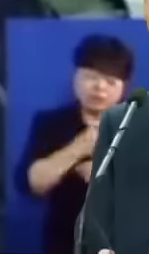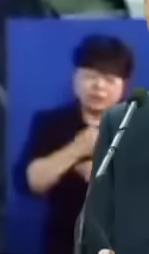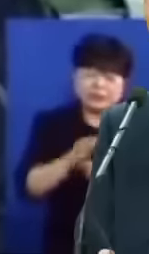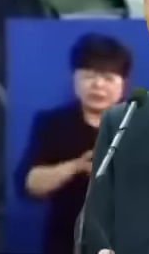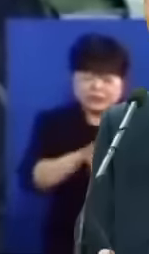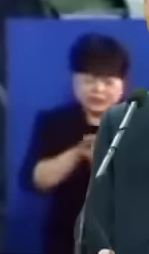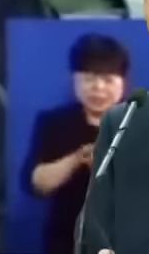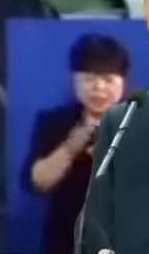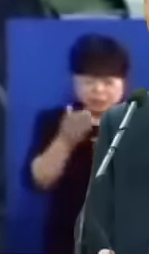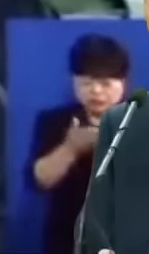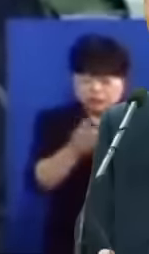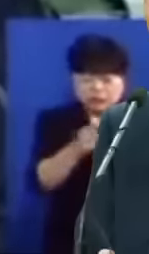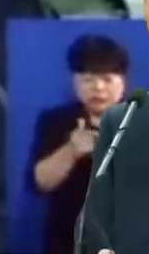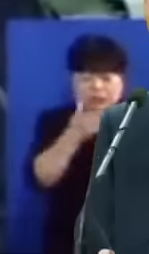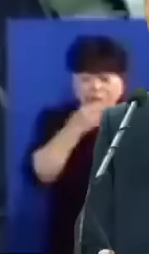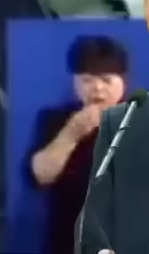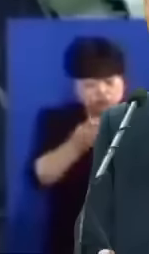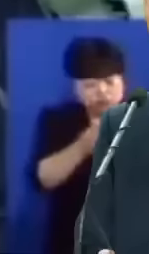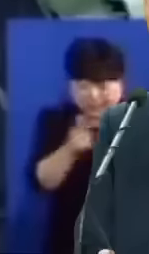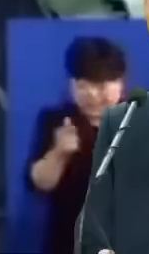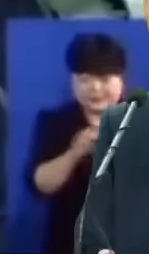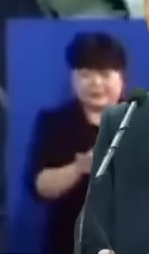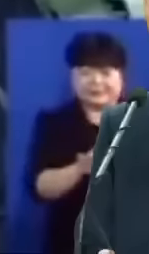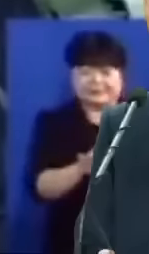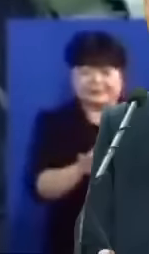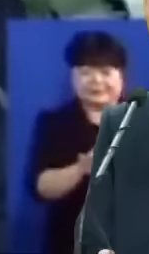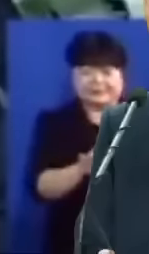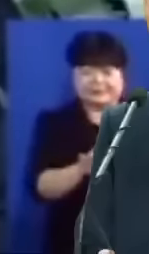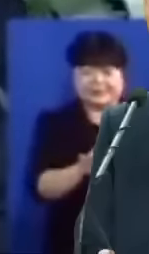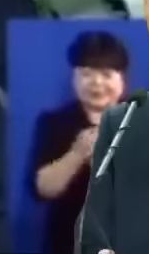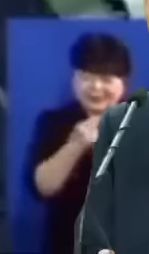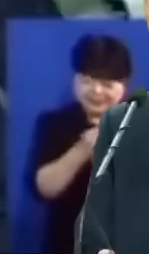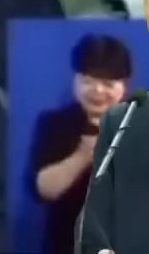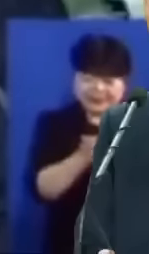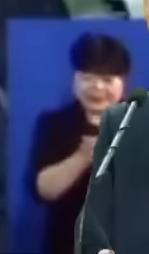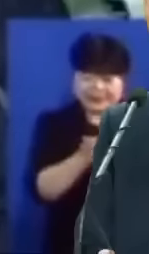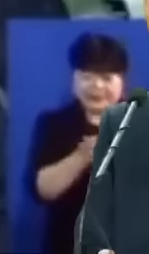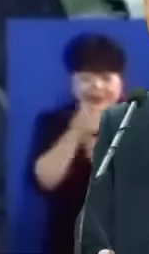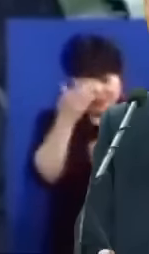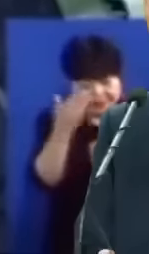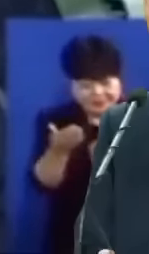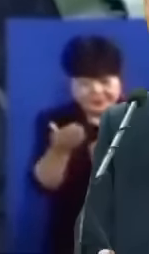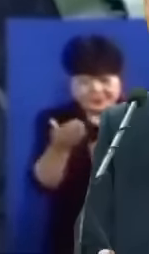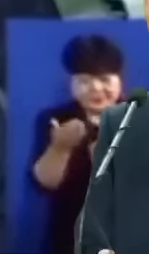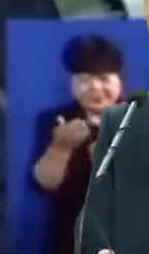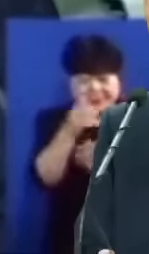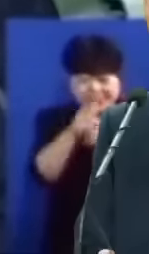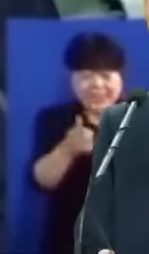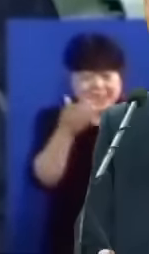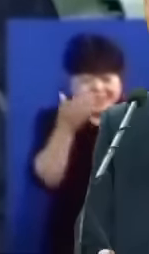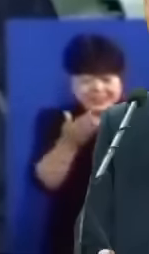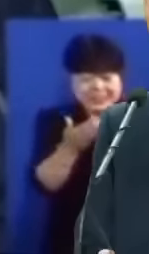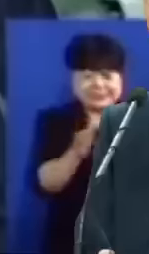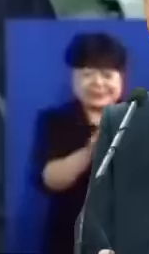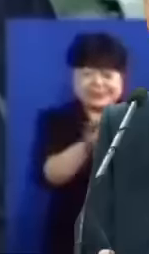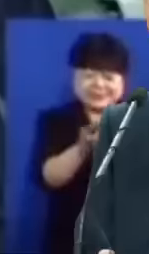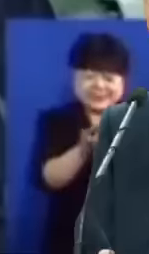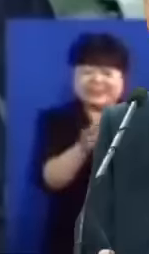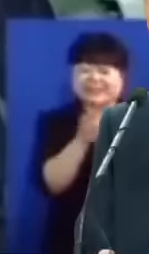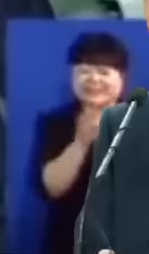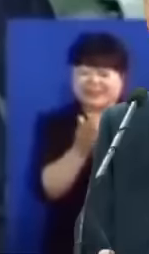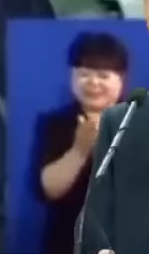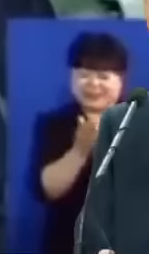사랑을 가져오지 않습니다. 행복을 가져오지 않습니다. 그러므로 여러분 하나님을